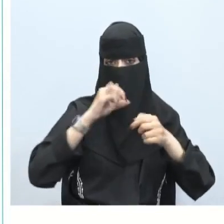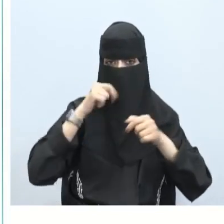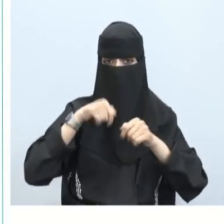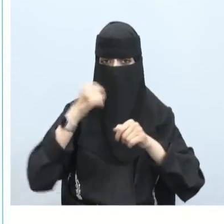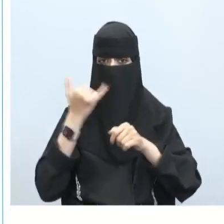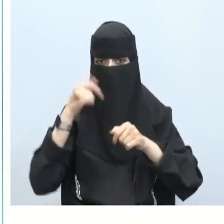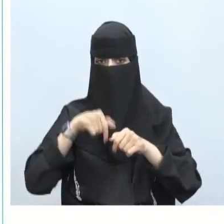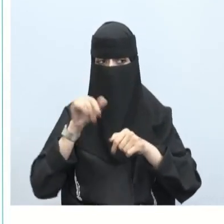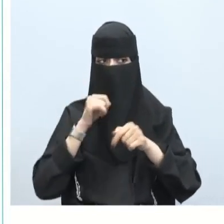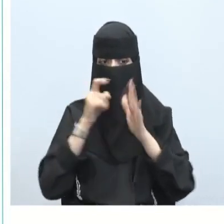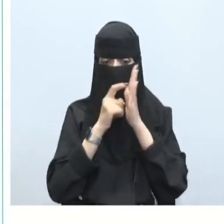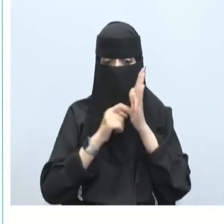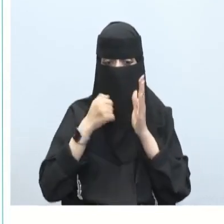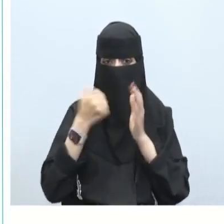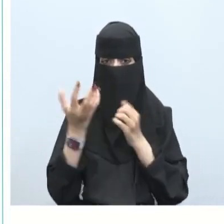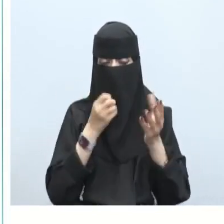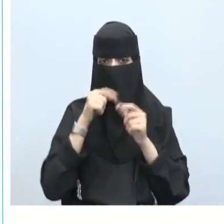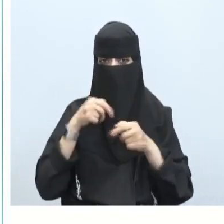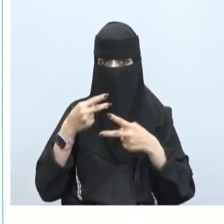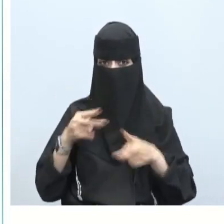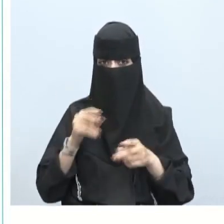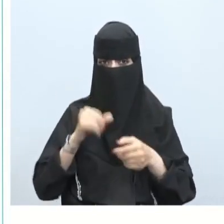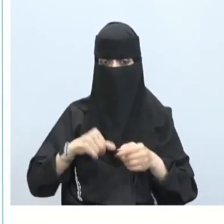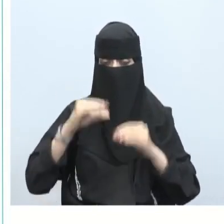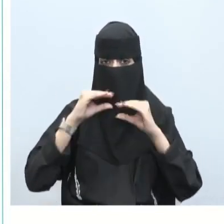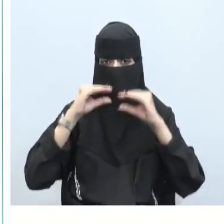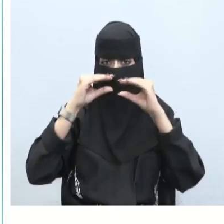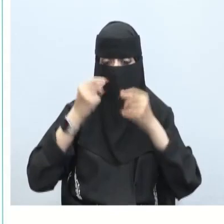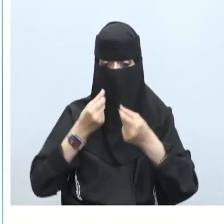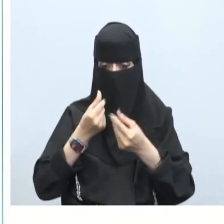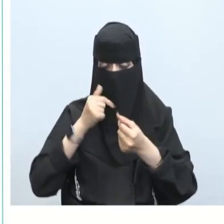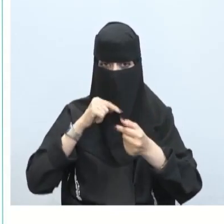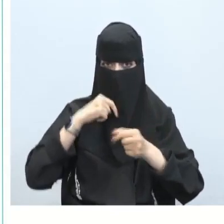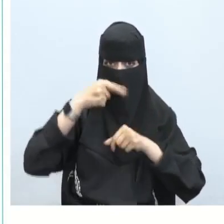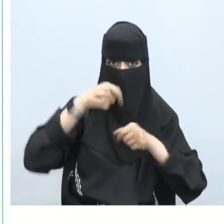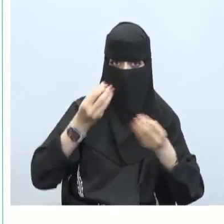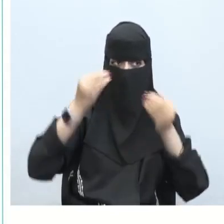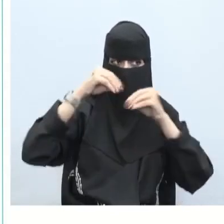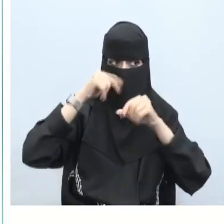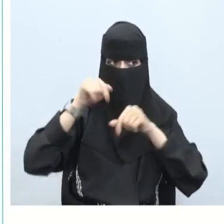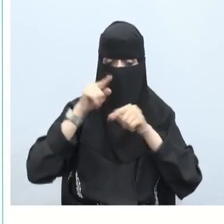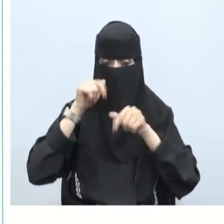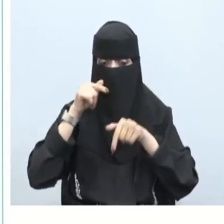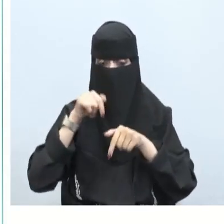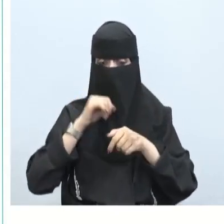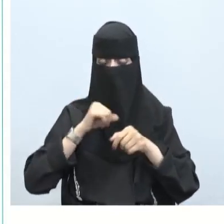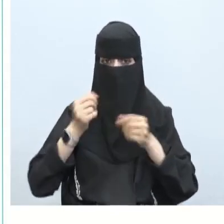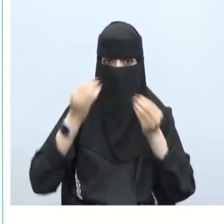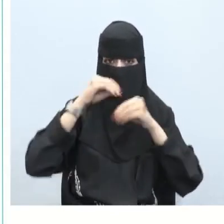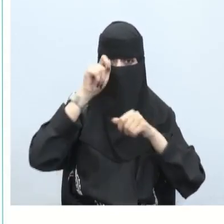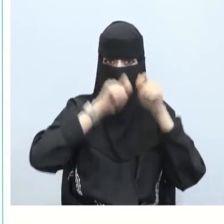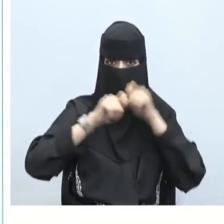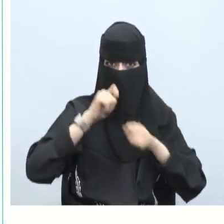معالجه العناصر الماديه بدءا من المواد الخام وصول الانتاج المنتج والتعبئه والتغ ف ذكرنا ثلاس امداد هي